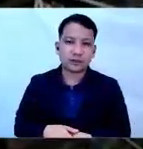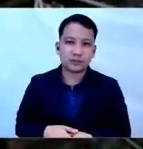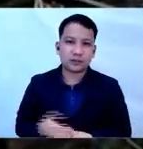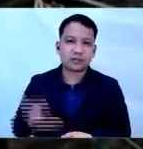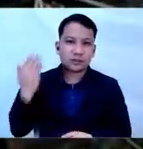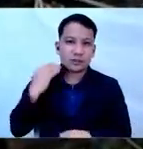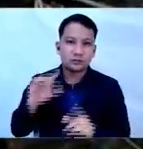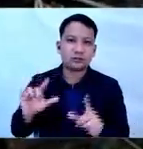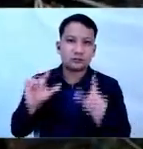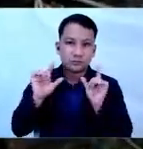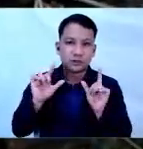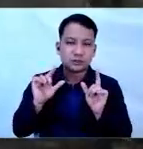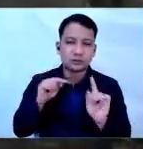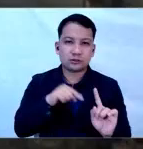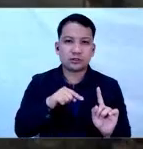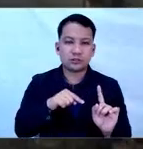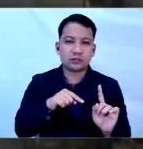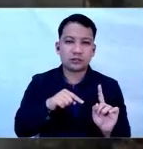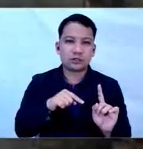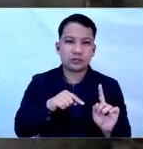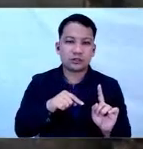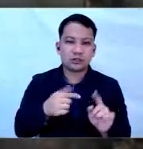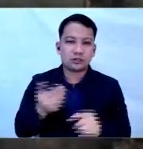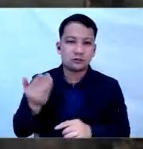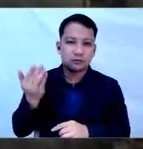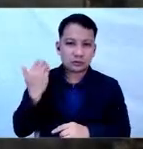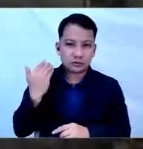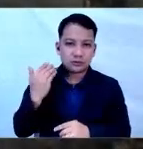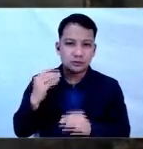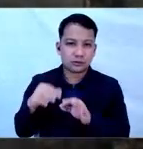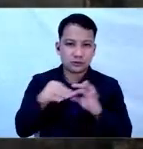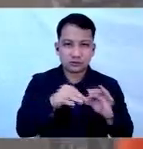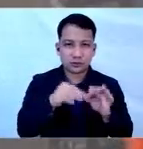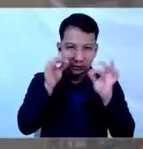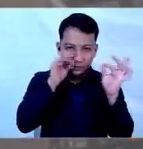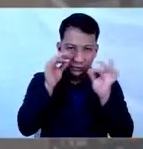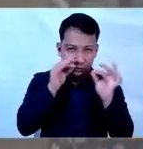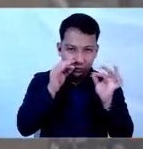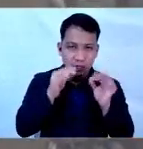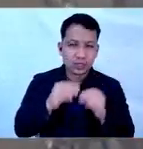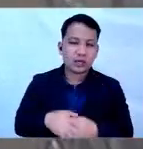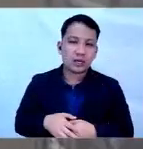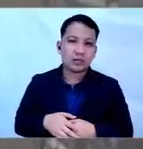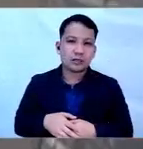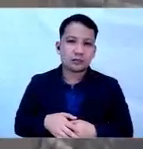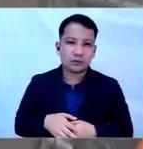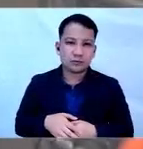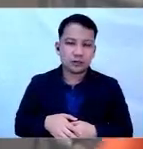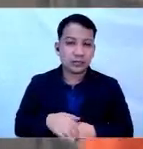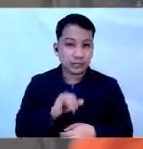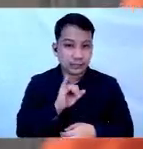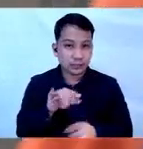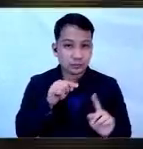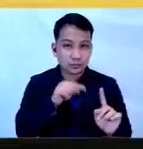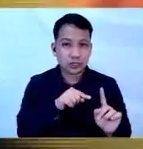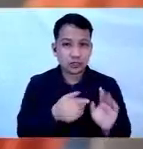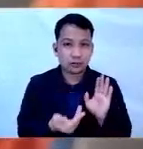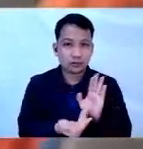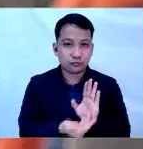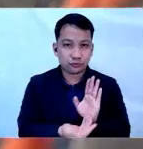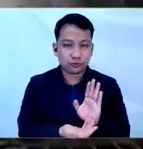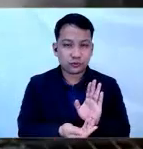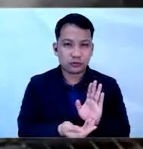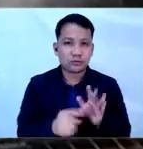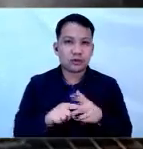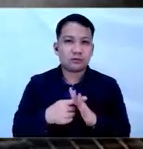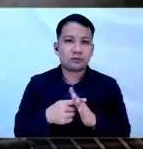ng barangay ang tinuturong nanunog dahil umano sa paggamit ng illegal na droga. Pag napatunayan siya ang nanunog, maharap siya sa kasong